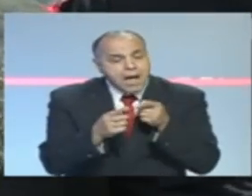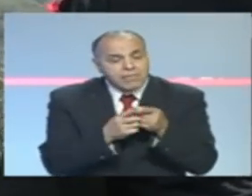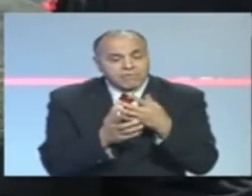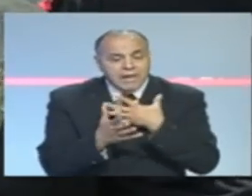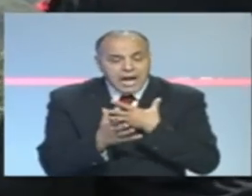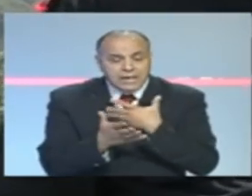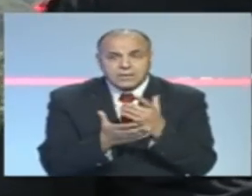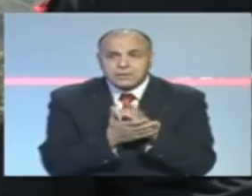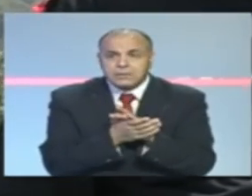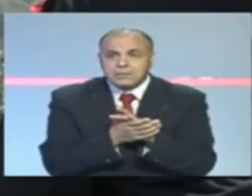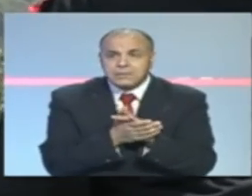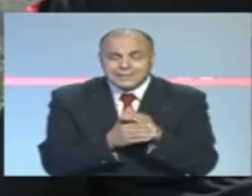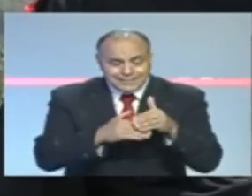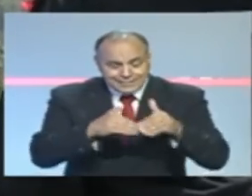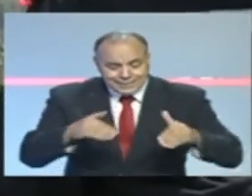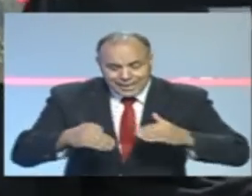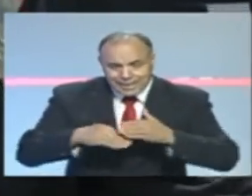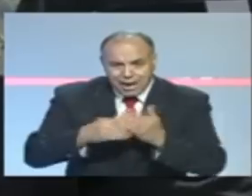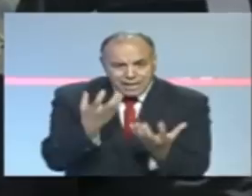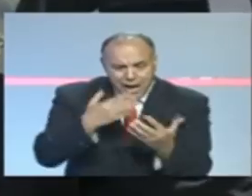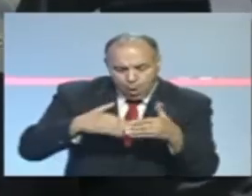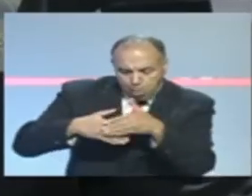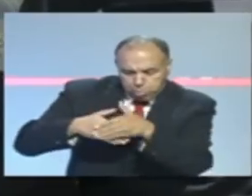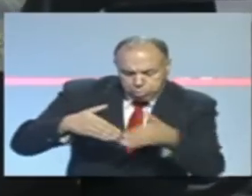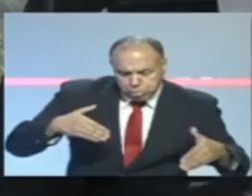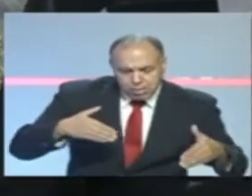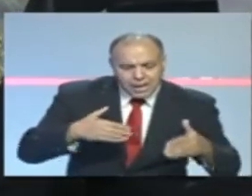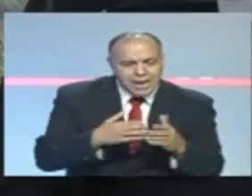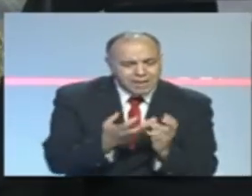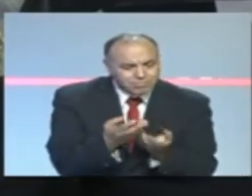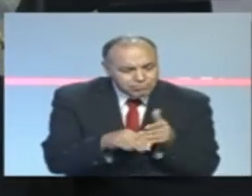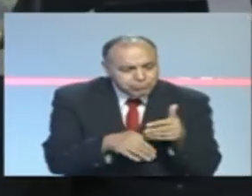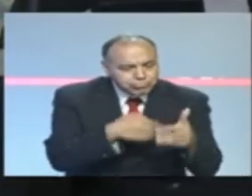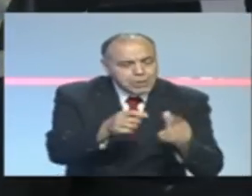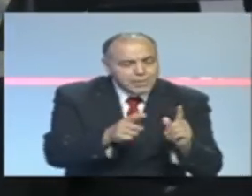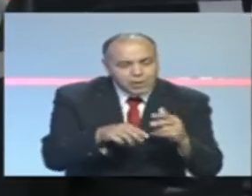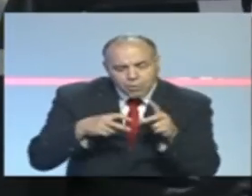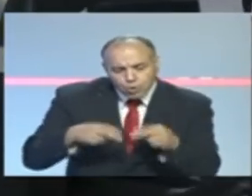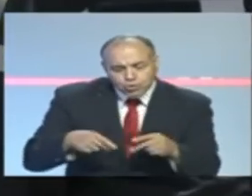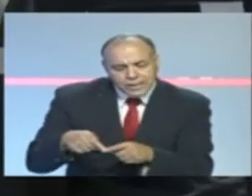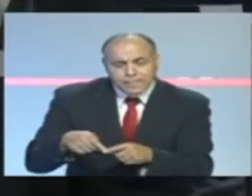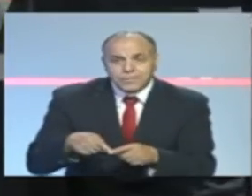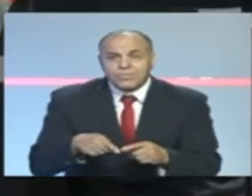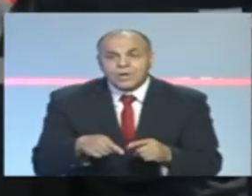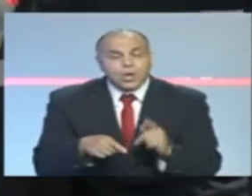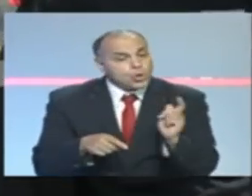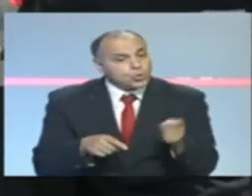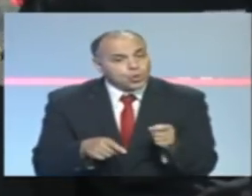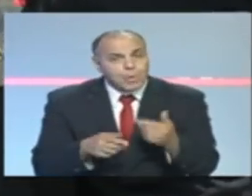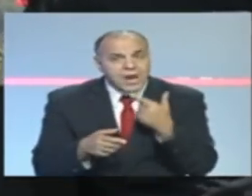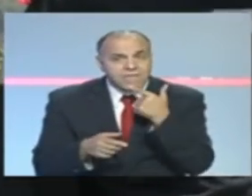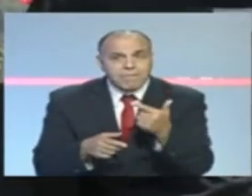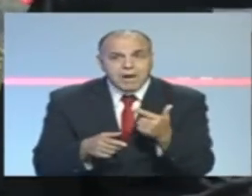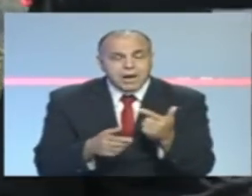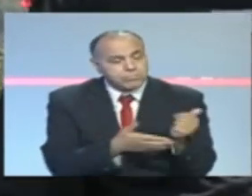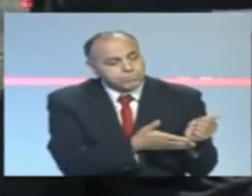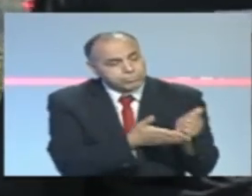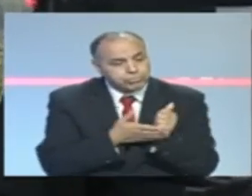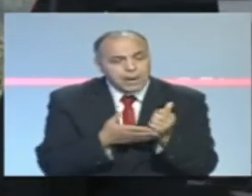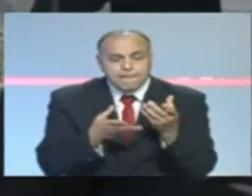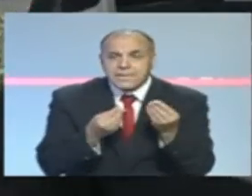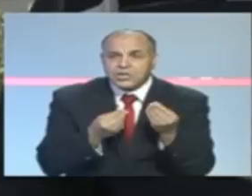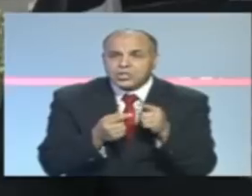على انه نقطه النار ومنع الوصول ارتياحه الى المنطقه هذه تم الاستعانه بعدد